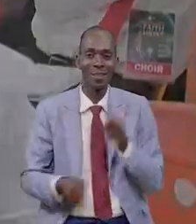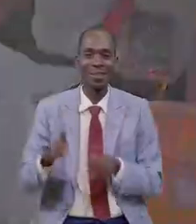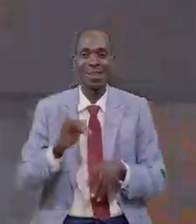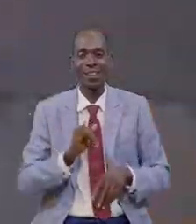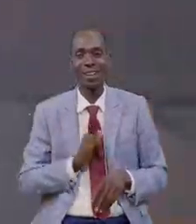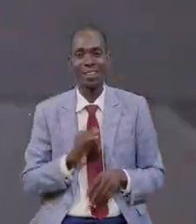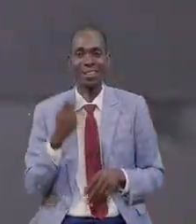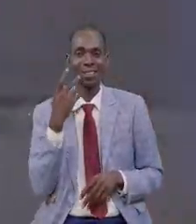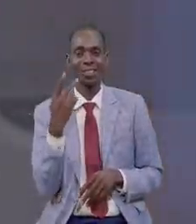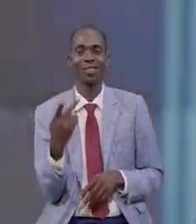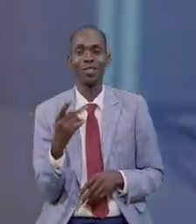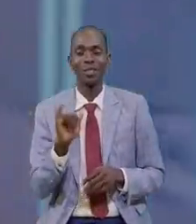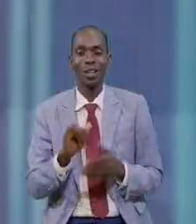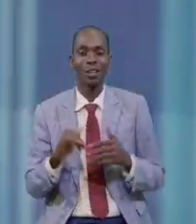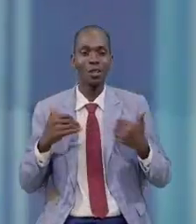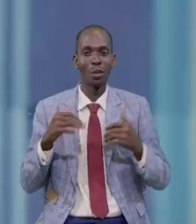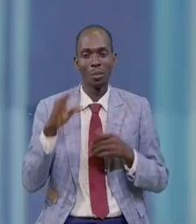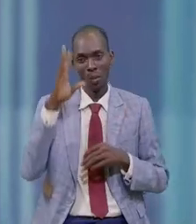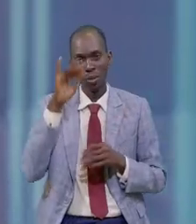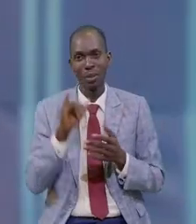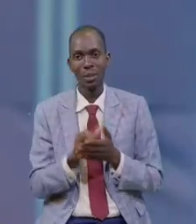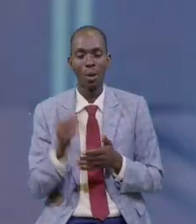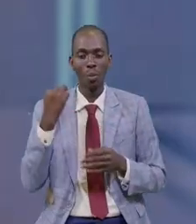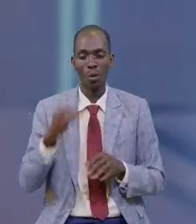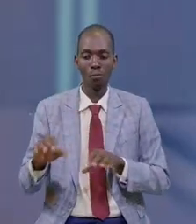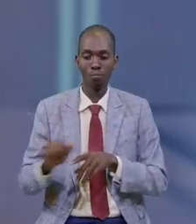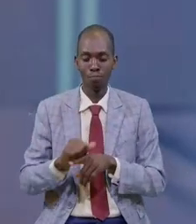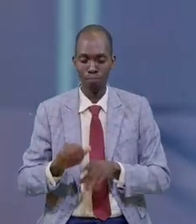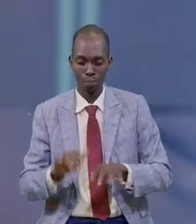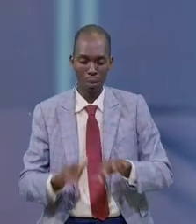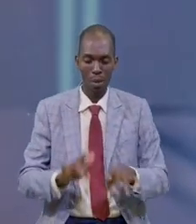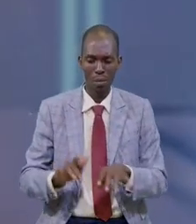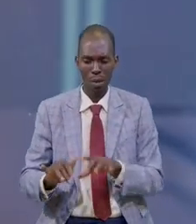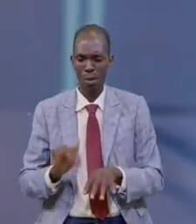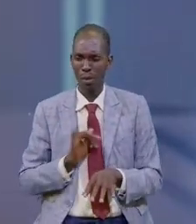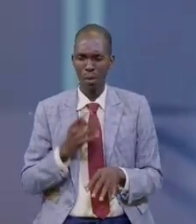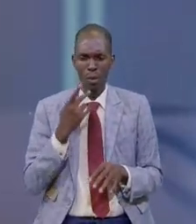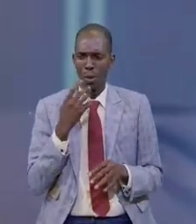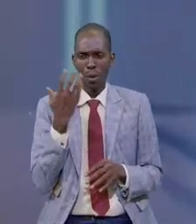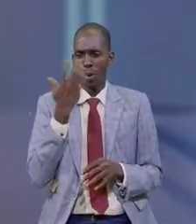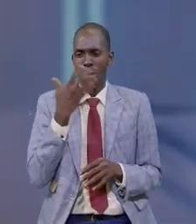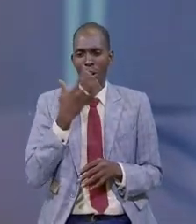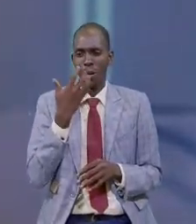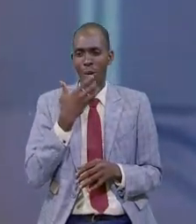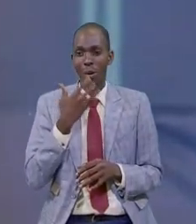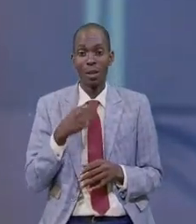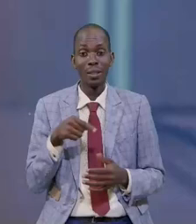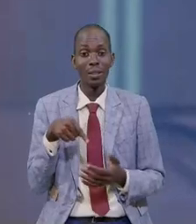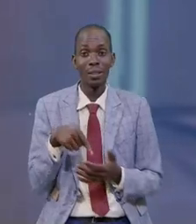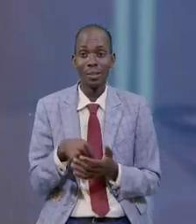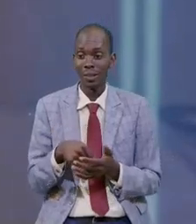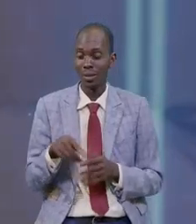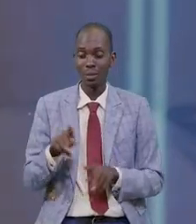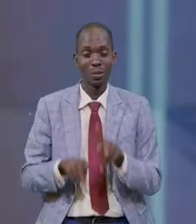c'est jeun en train de jouer au piano là j'ai waouh ceci là